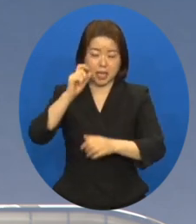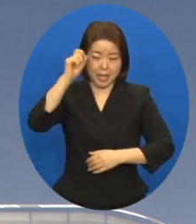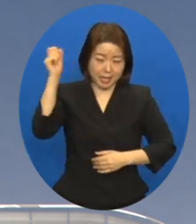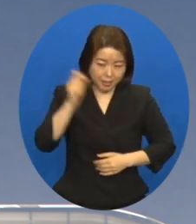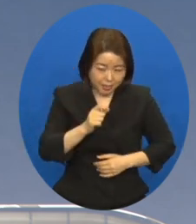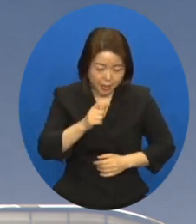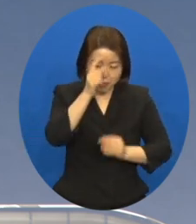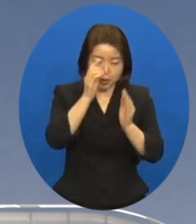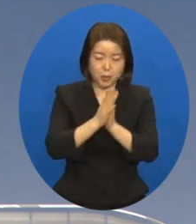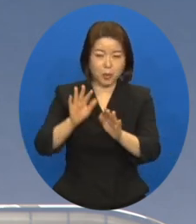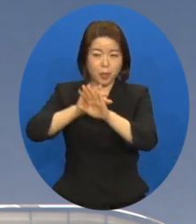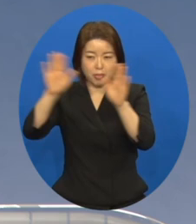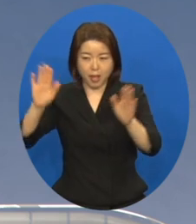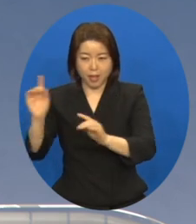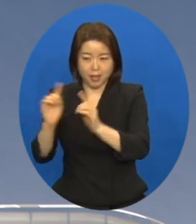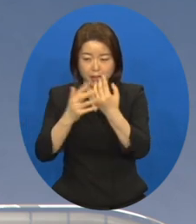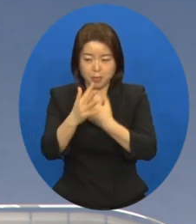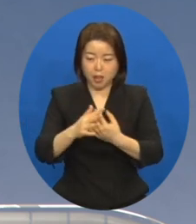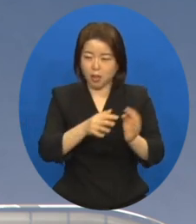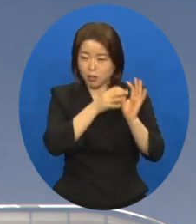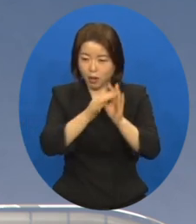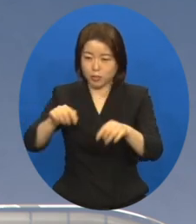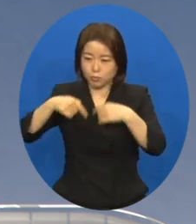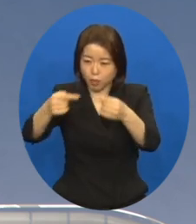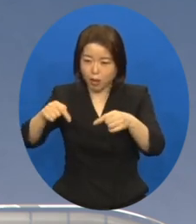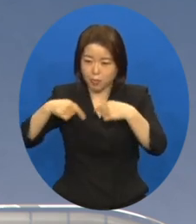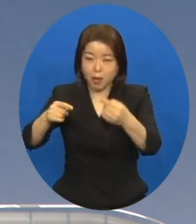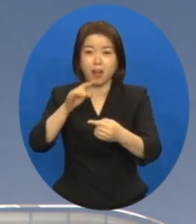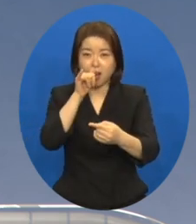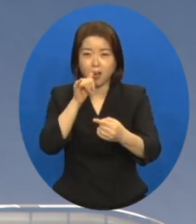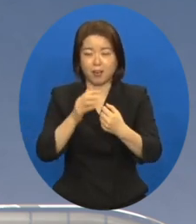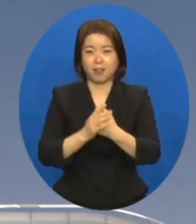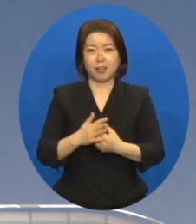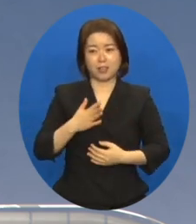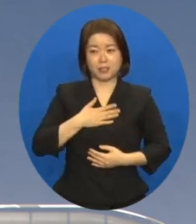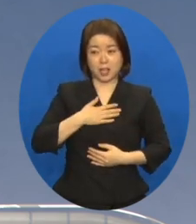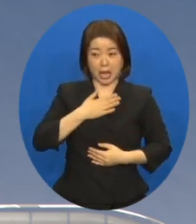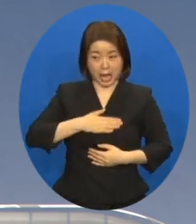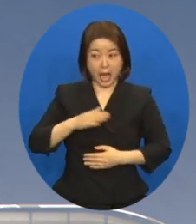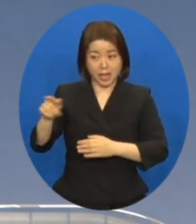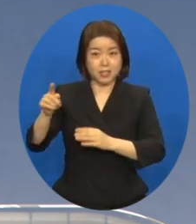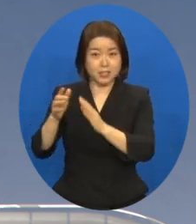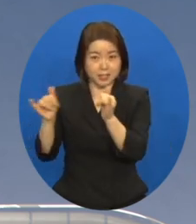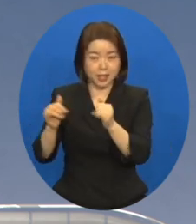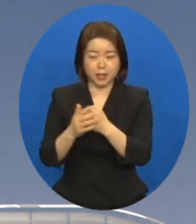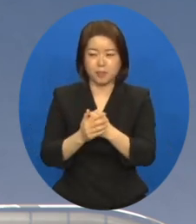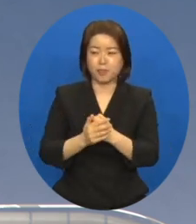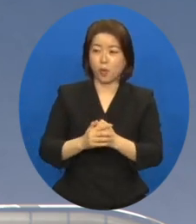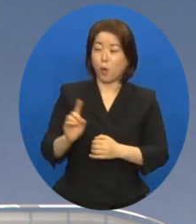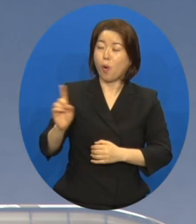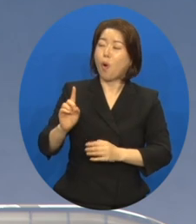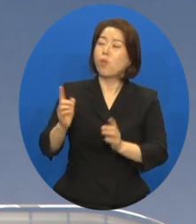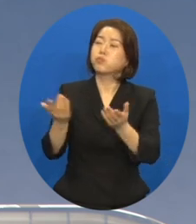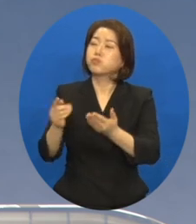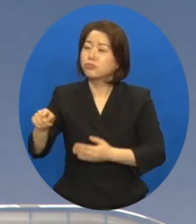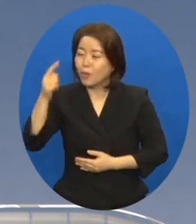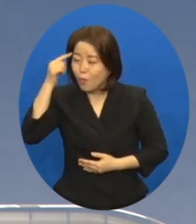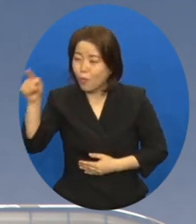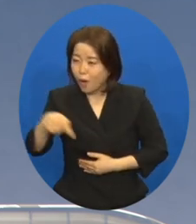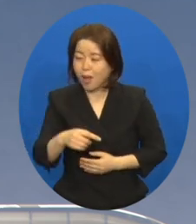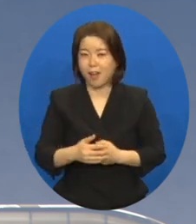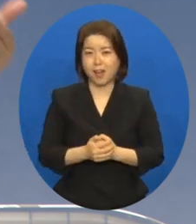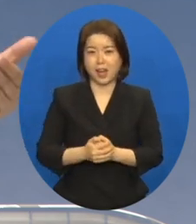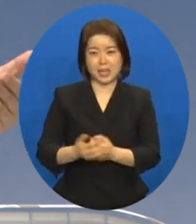저녁집회 내내 참석을 하고 있는 겁니다. 제가 아는 분이라서 어쩐 일이냐 그랬더니